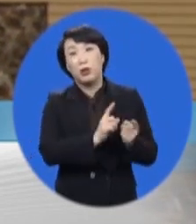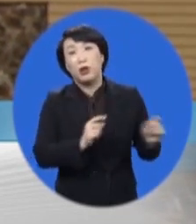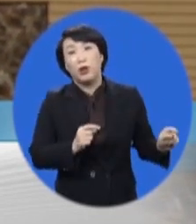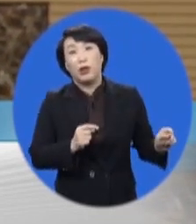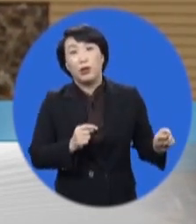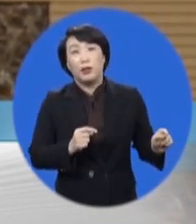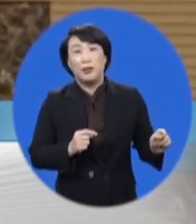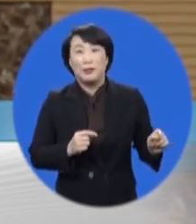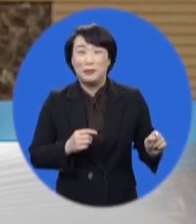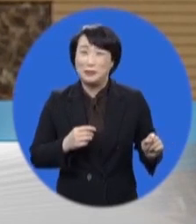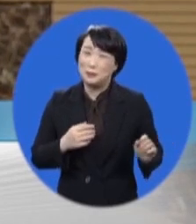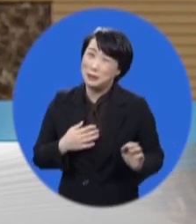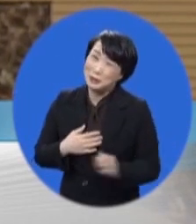고통당한다면